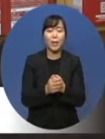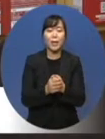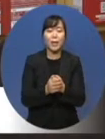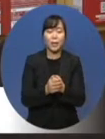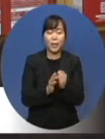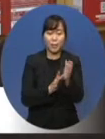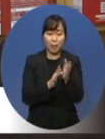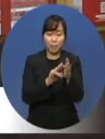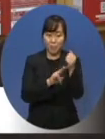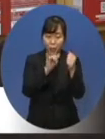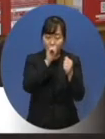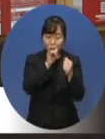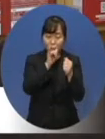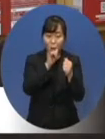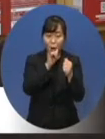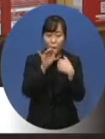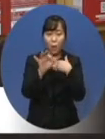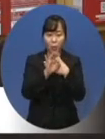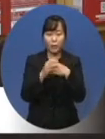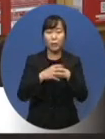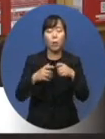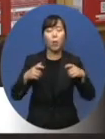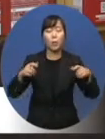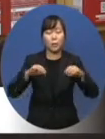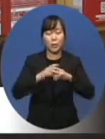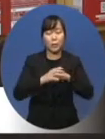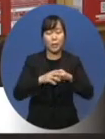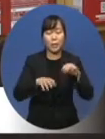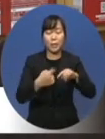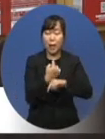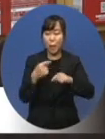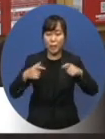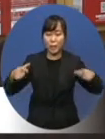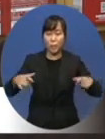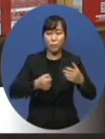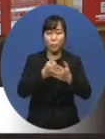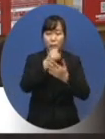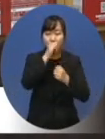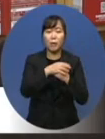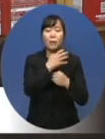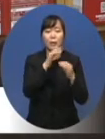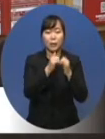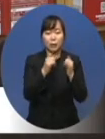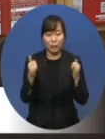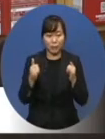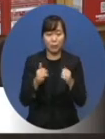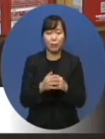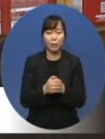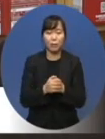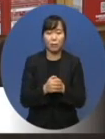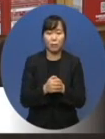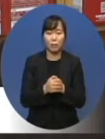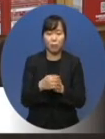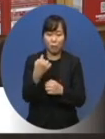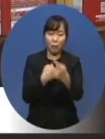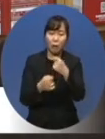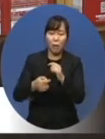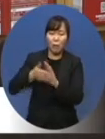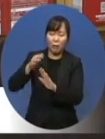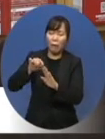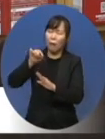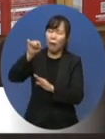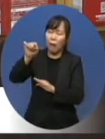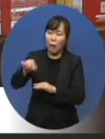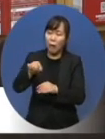있을 때 게 의약분업 에지 그 로 지정이 되어 있습니다 어르신들이 와서 도시의 나가서